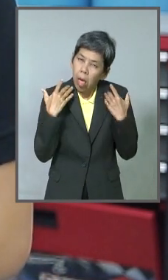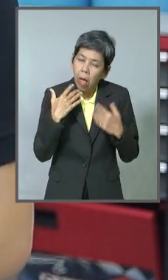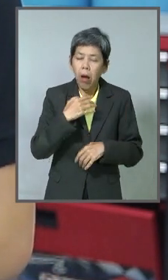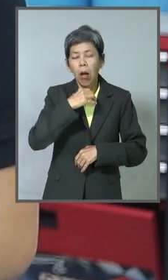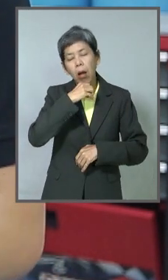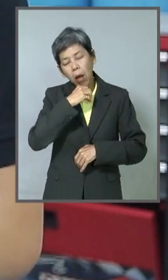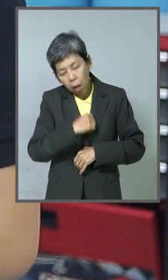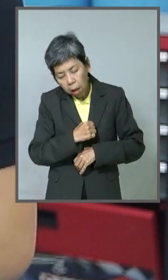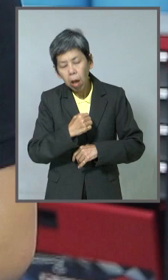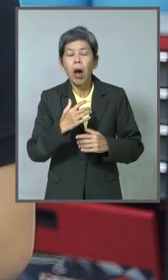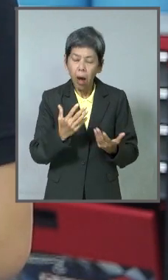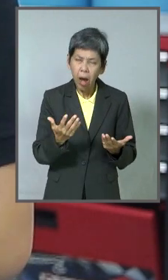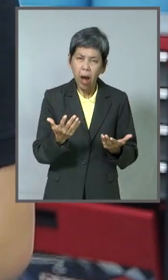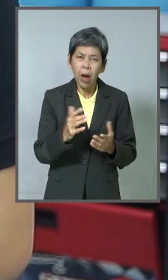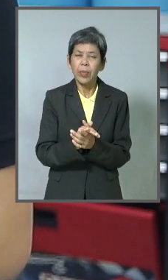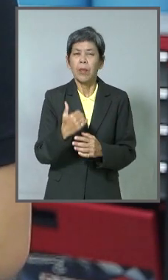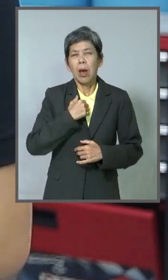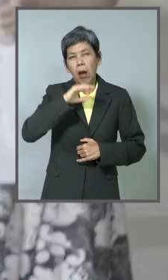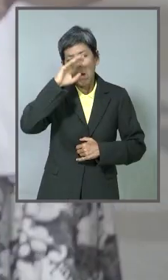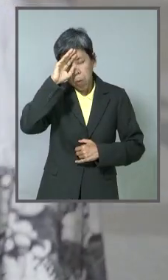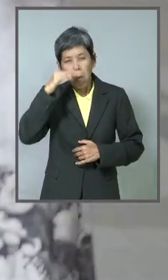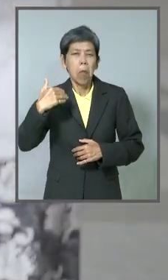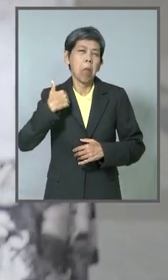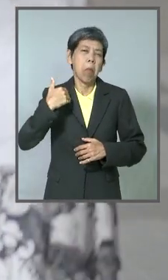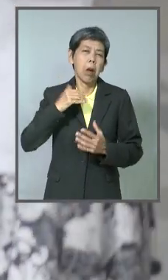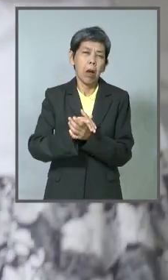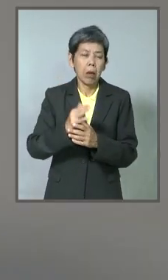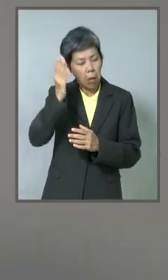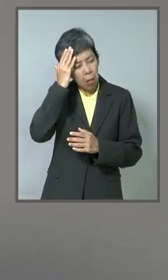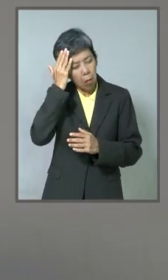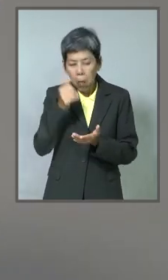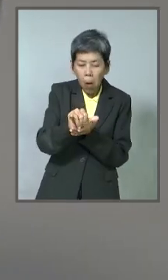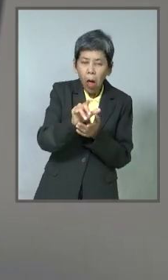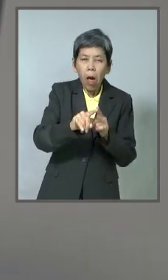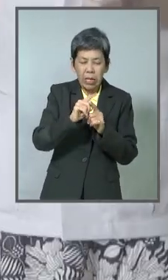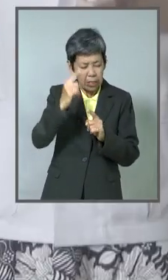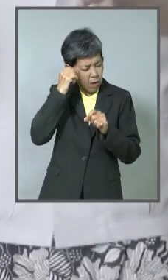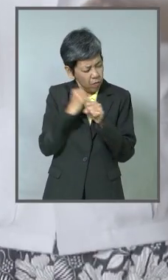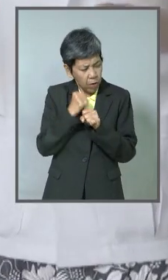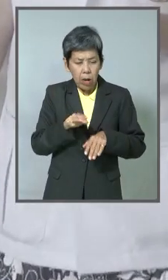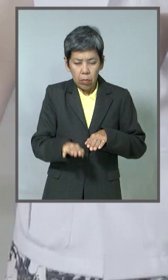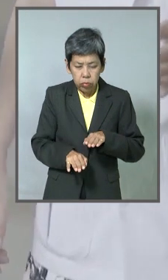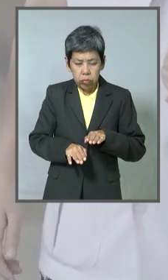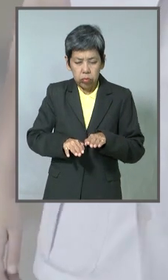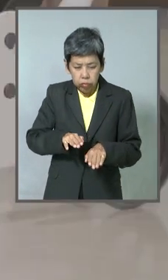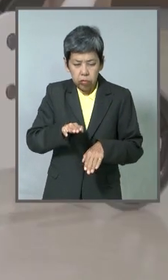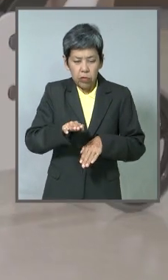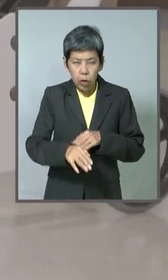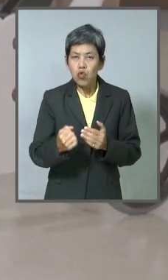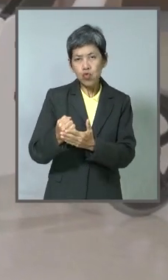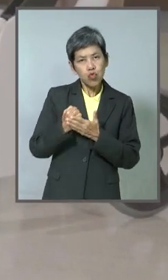นื้ออ่อนแรงผู้สูงอายุที่มีภาวะกล้ามเนื้ออ่อนแรงก็ได้ครับหรือว่าผู้ป่วยที่ได้รับบาดเจ็บ ทางศีรษะทุกโรคเลยครับที่ต้องการ